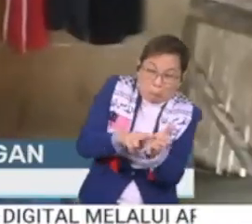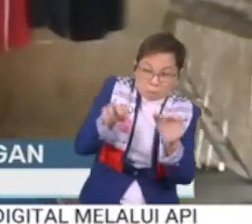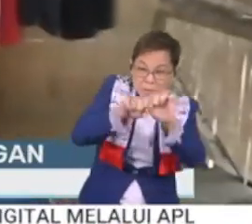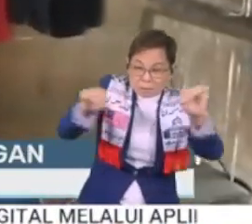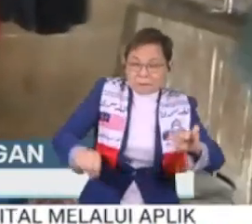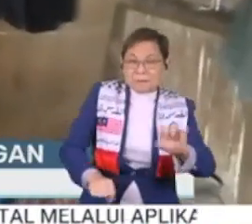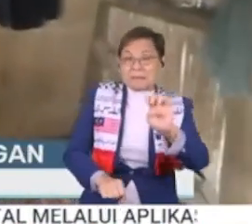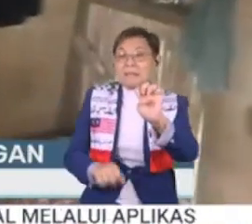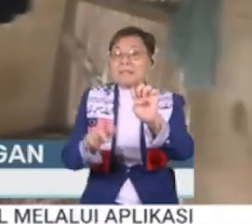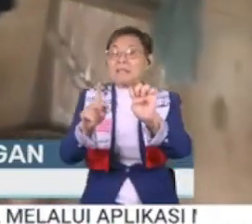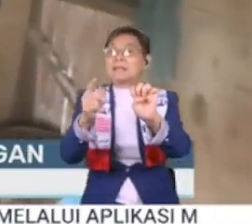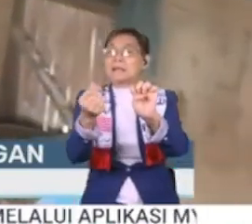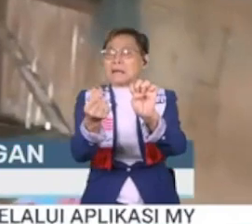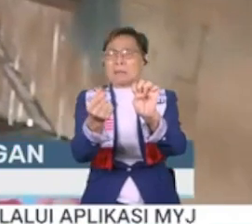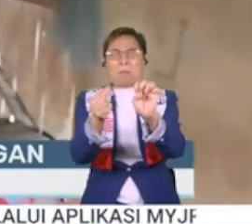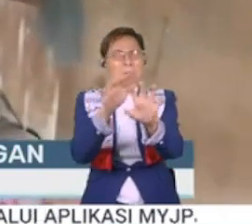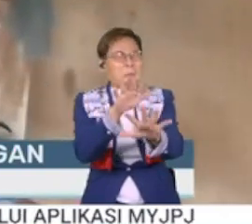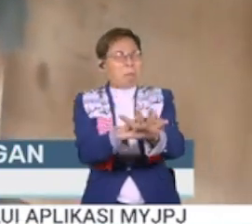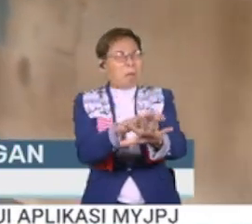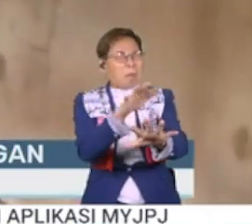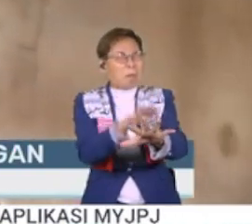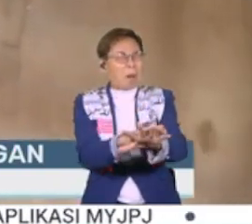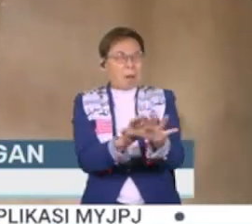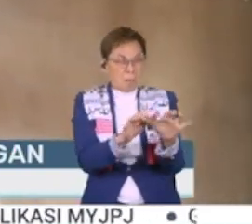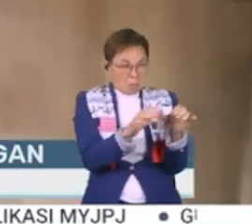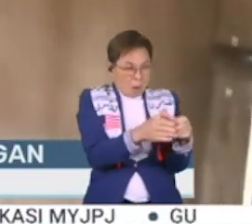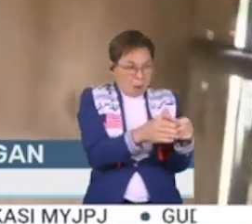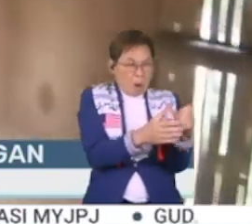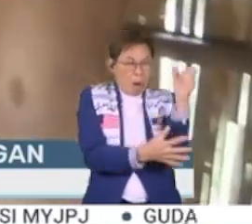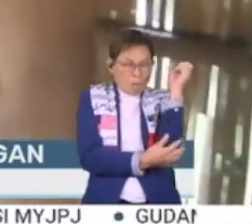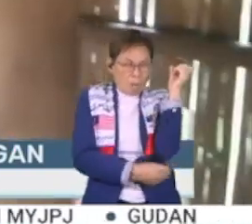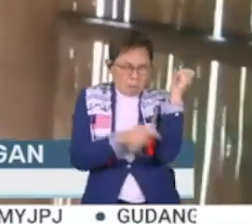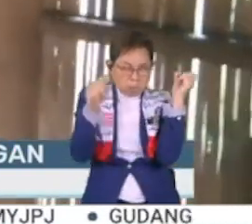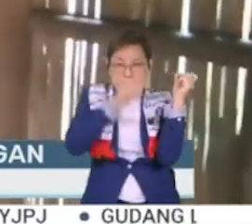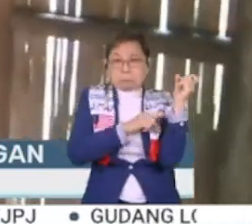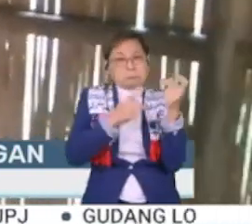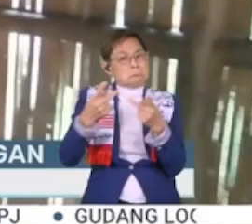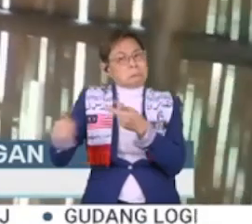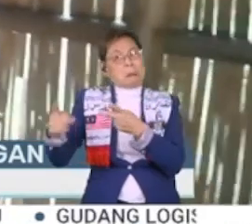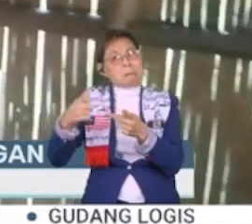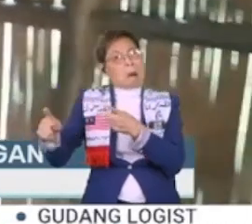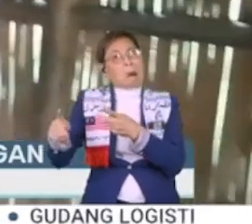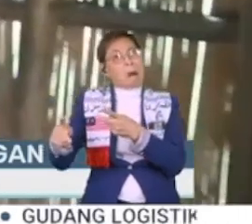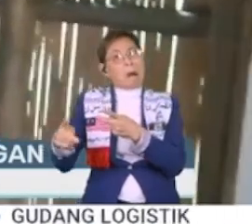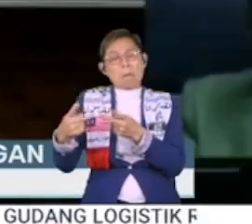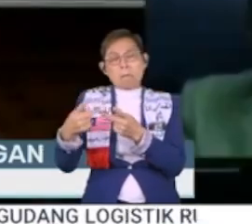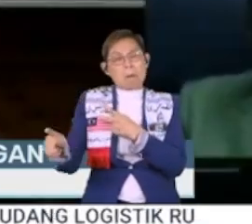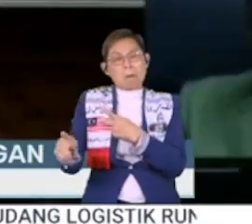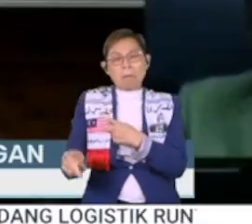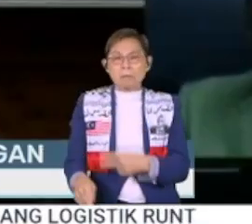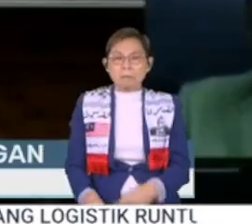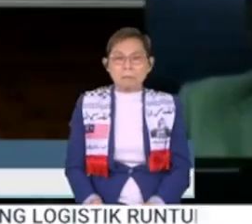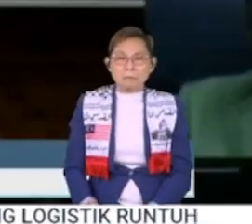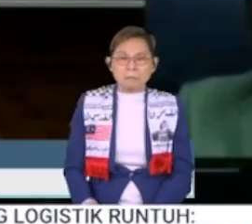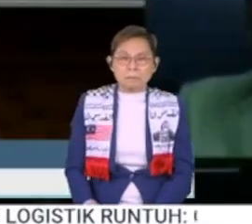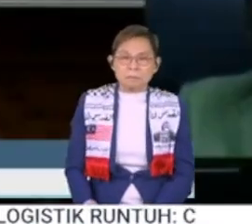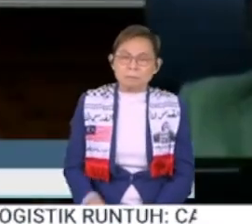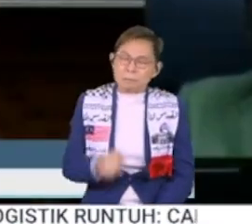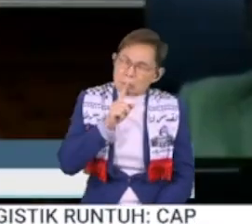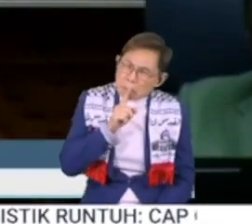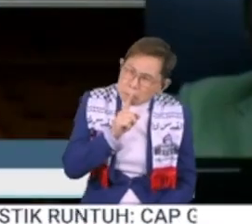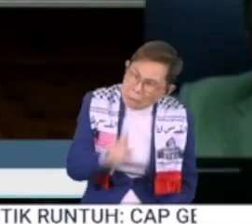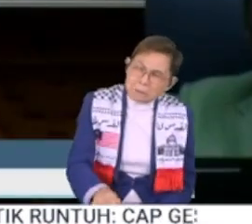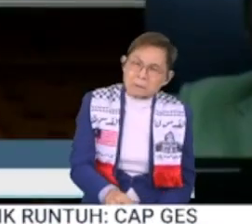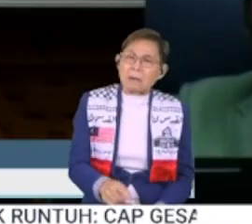easih terlalu ramai dan kriteria golongan miskin Tegar tidak menepati kehendak bantuan mempastikan